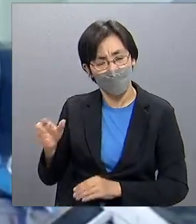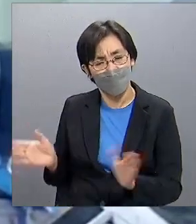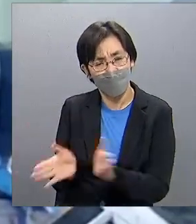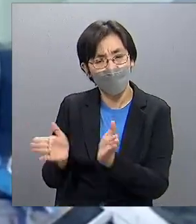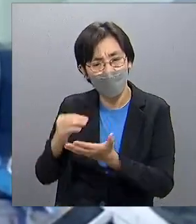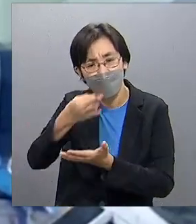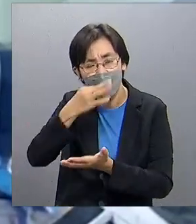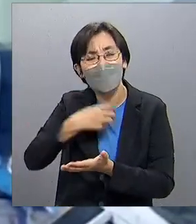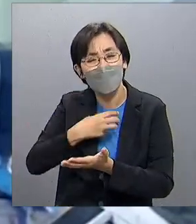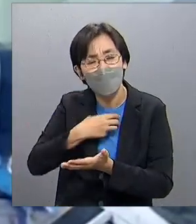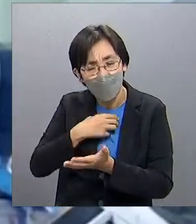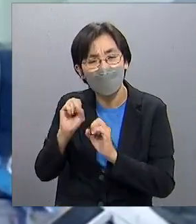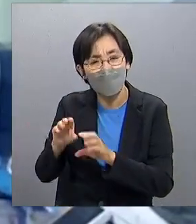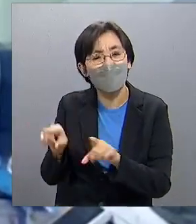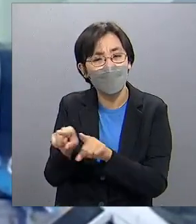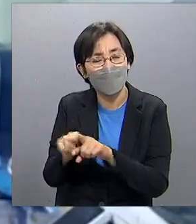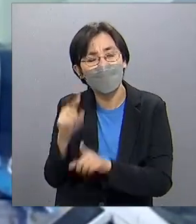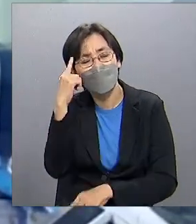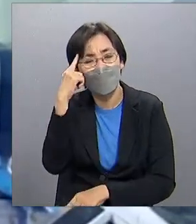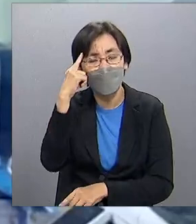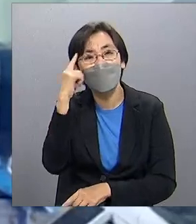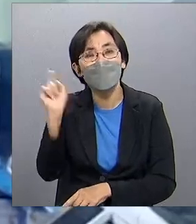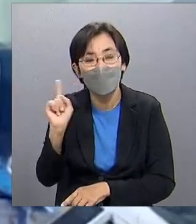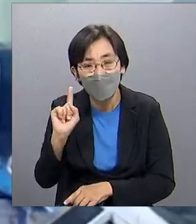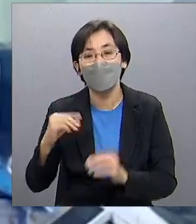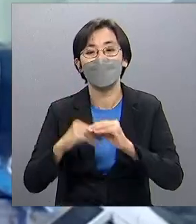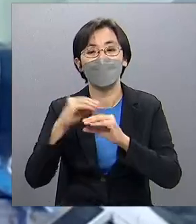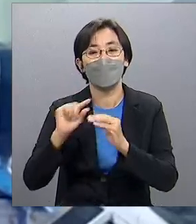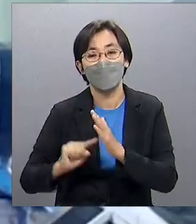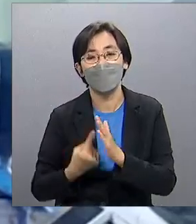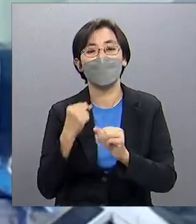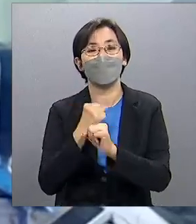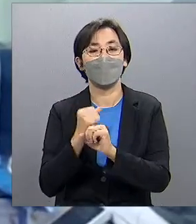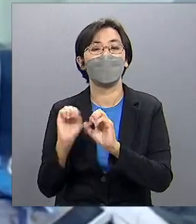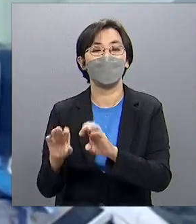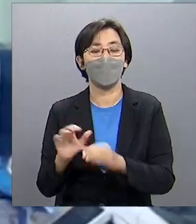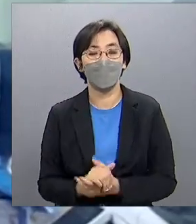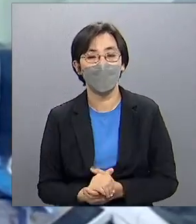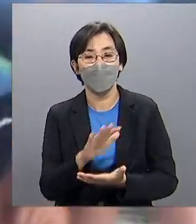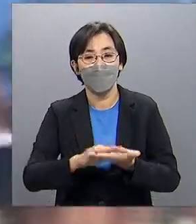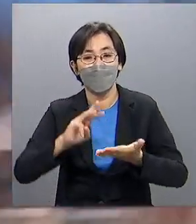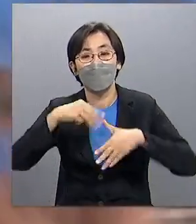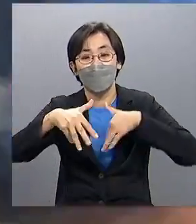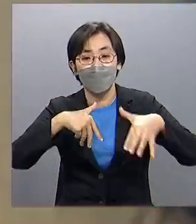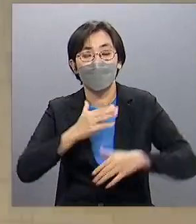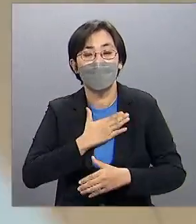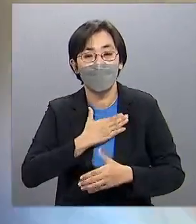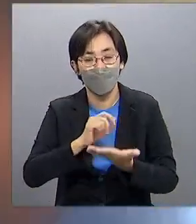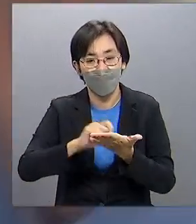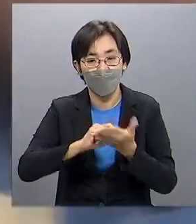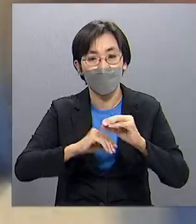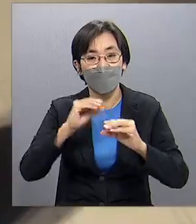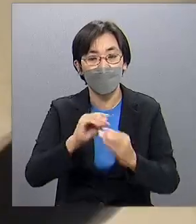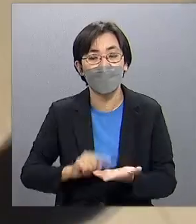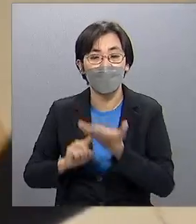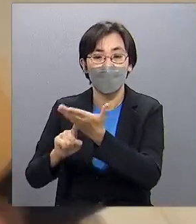คะก็เลยเกิดโครงการนี้ขึ้นค่ะโดยวิทยาลัยได้เขียนของงบประมาณสนับสนุนจาก